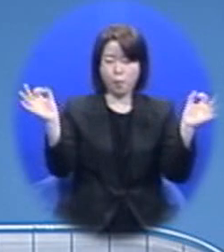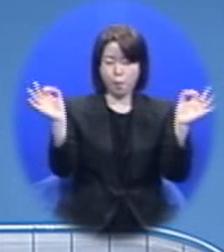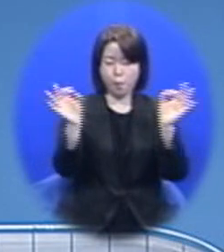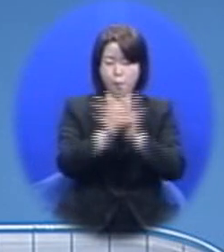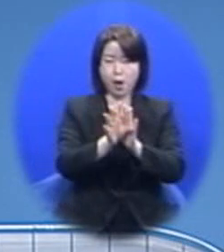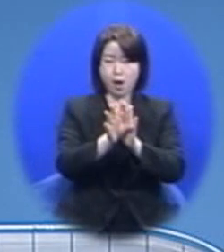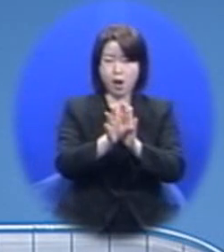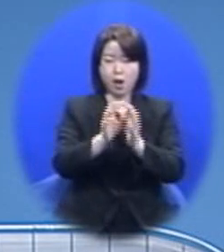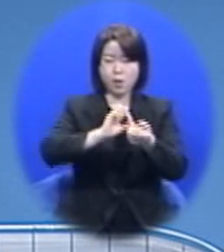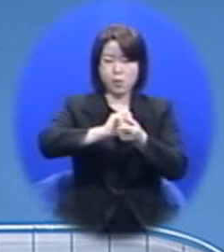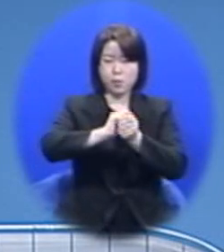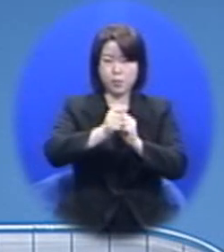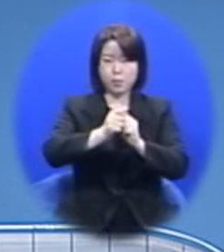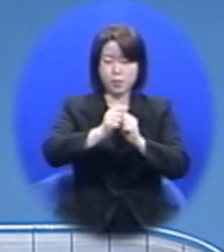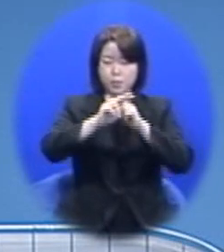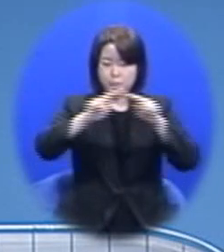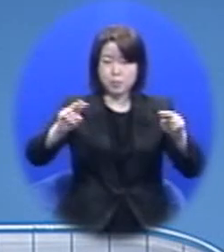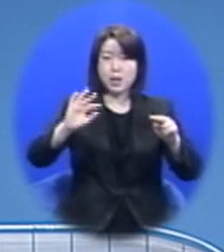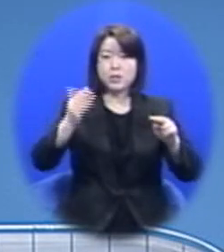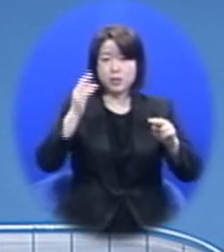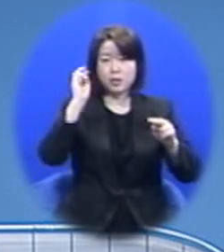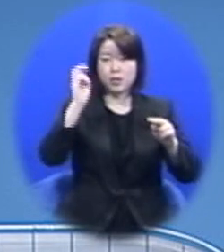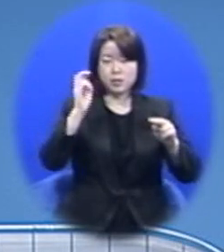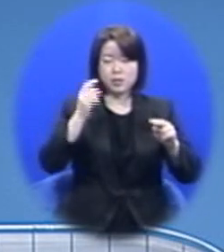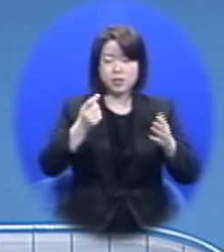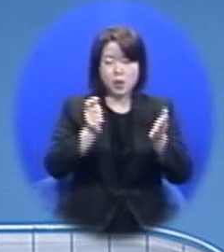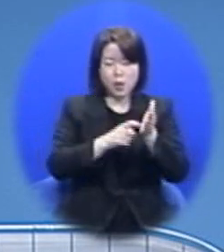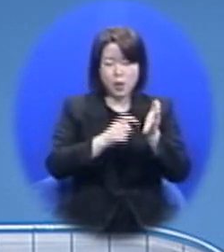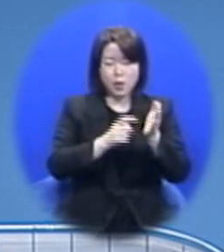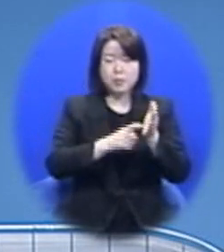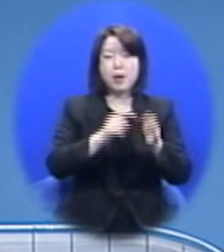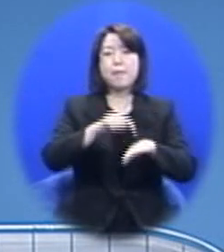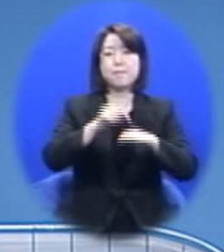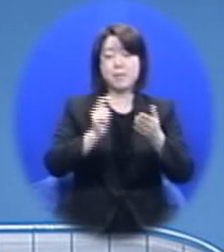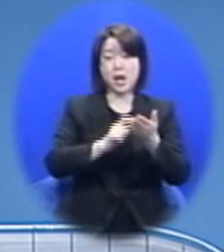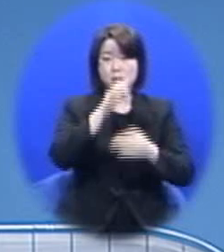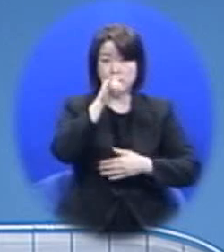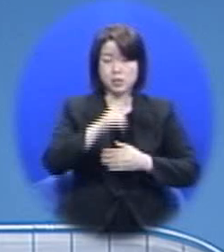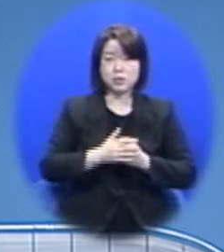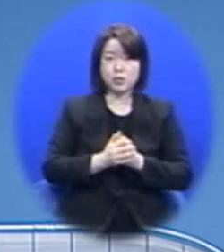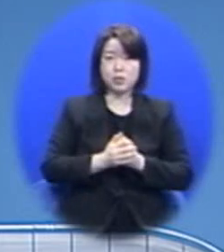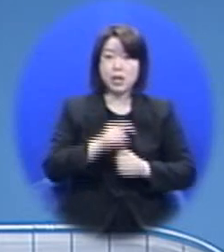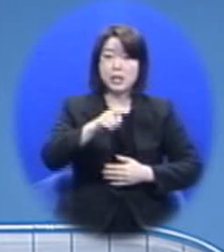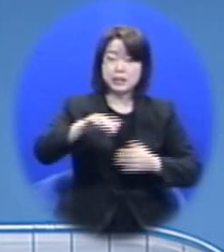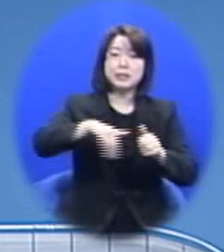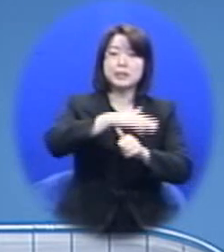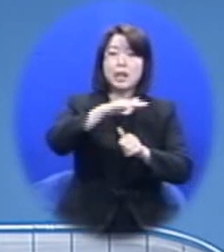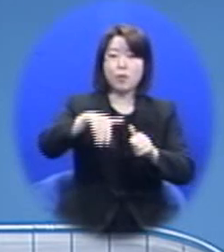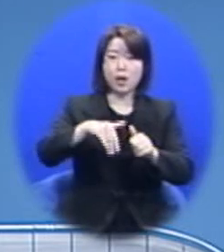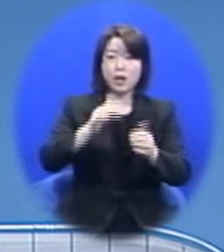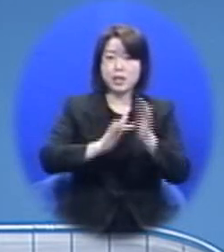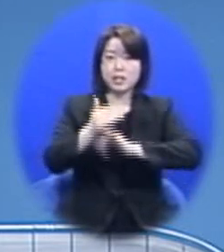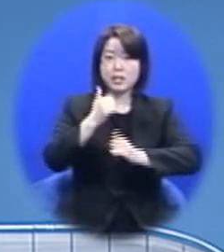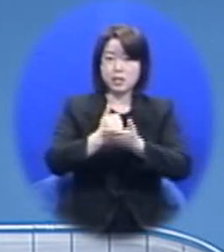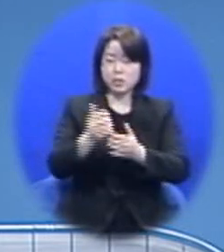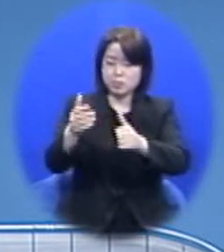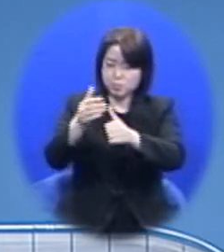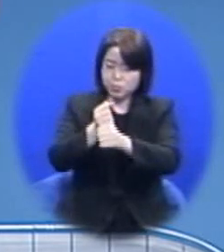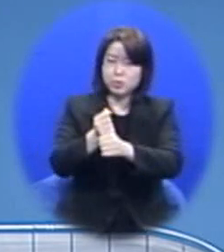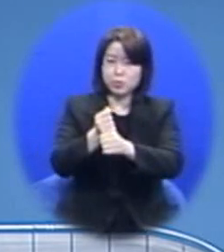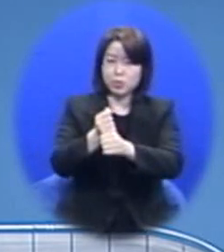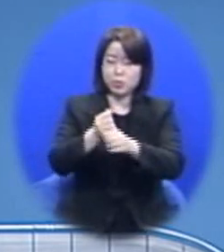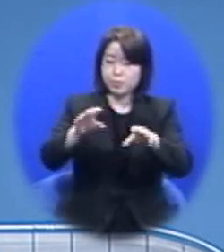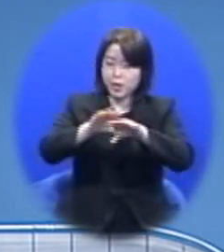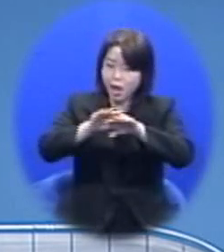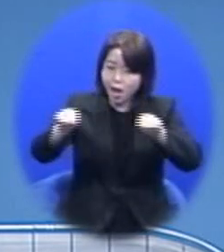아닌가, 그런 절박감이 있었어요. 그 상황에서 예수님을 붙들고